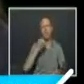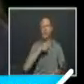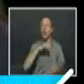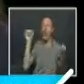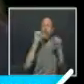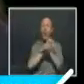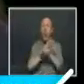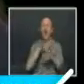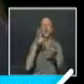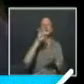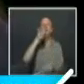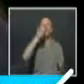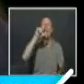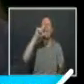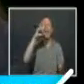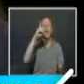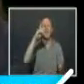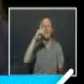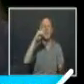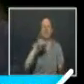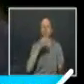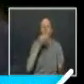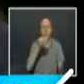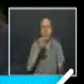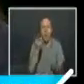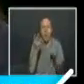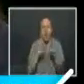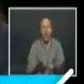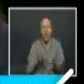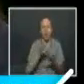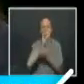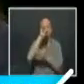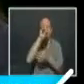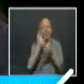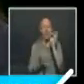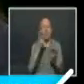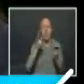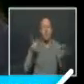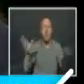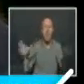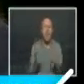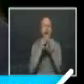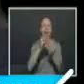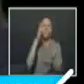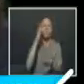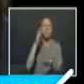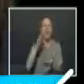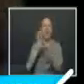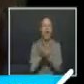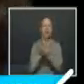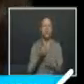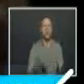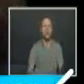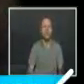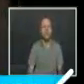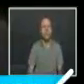ידי יובל דיסקין, שאמר איך זה יכול להיות ש-11 שופטים החליטו פה אחד, אבל... תראה, בסוף אני אגיד